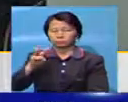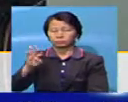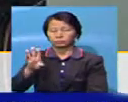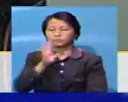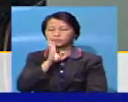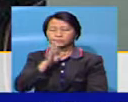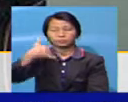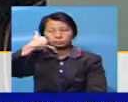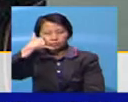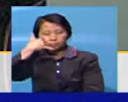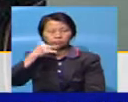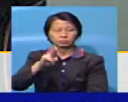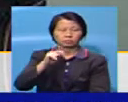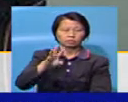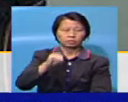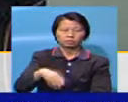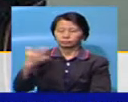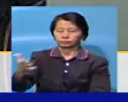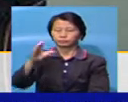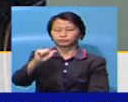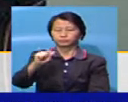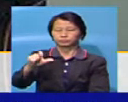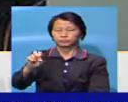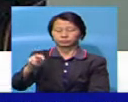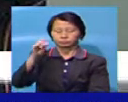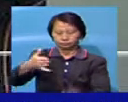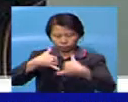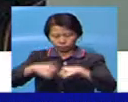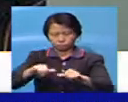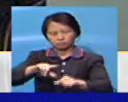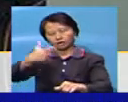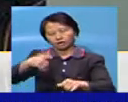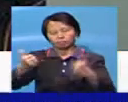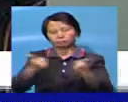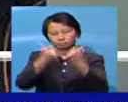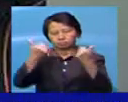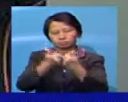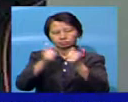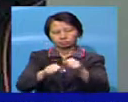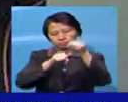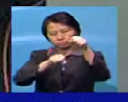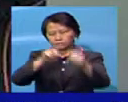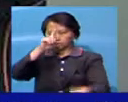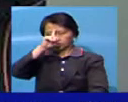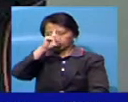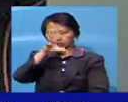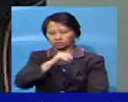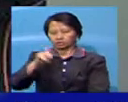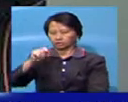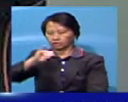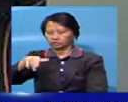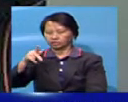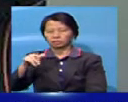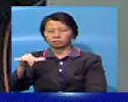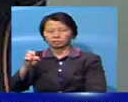demikian ketika dihubungi RTM Abdul Salam dan Adli Hafiz akan meneruskan Baki perlawanan menentang petinju India dan Tajikistan bagi merebut